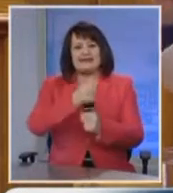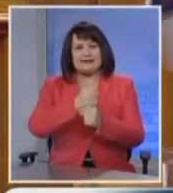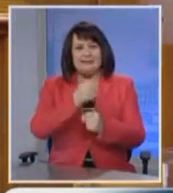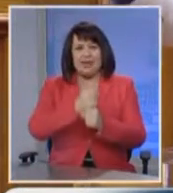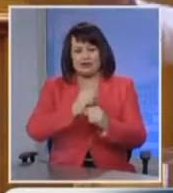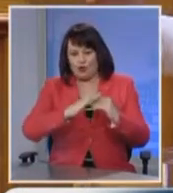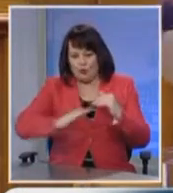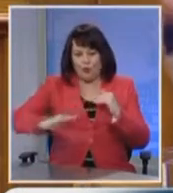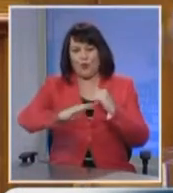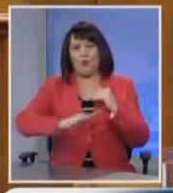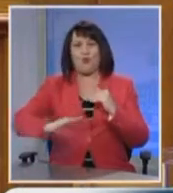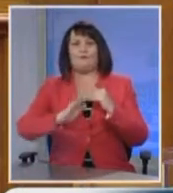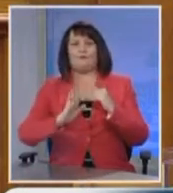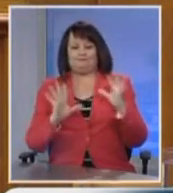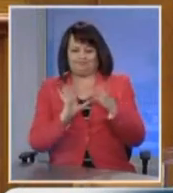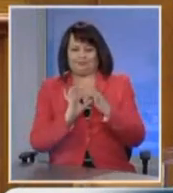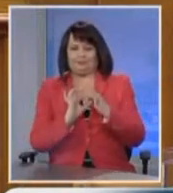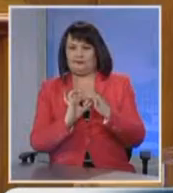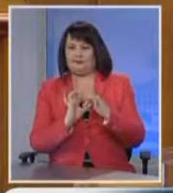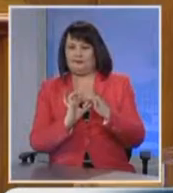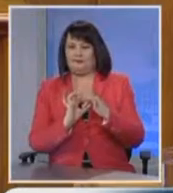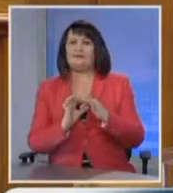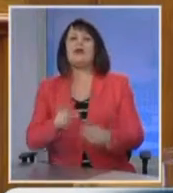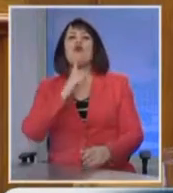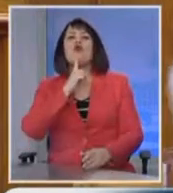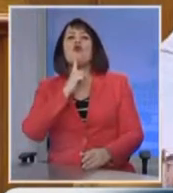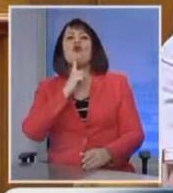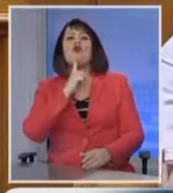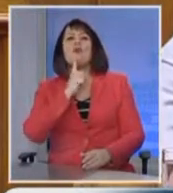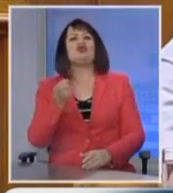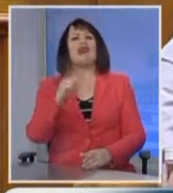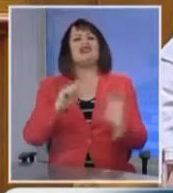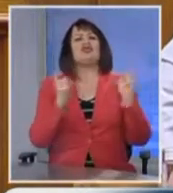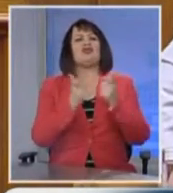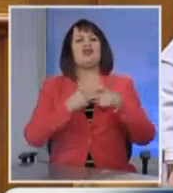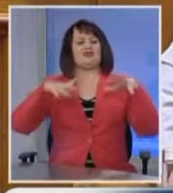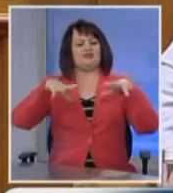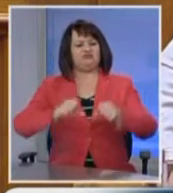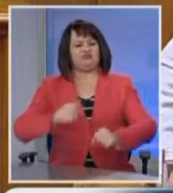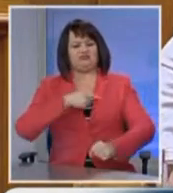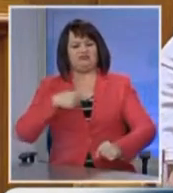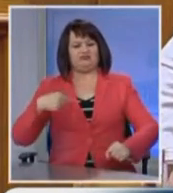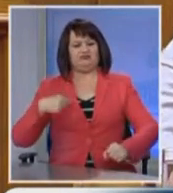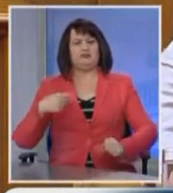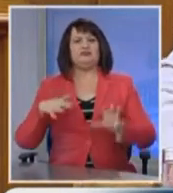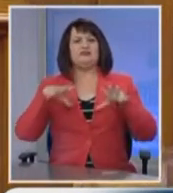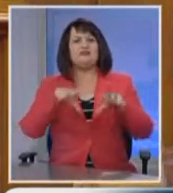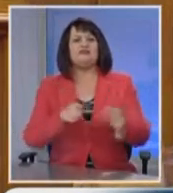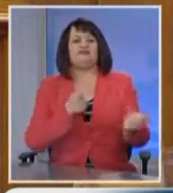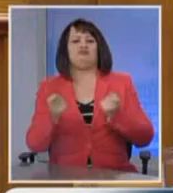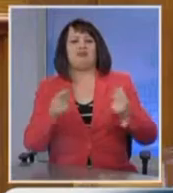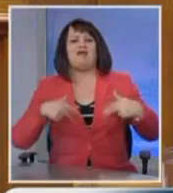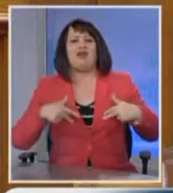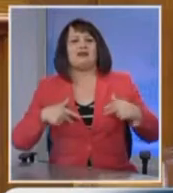κρίκος, όπως είναι στις διάφορες δυναστικές οικογένειες οι οποίες λειτουργήσαν την Ελλάδα. Και γι'